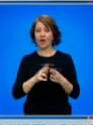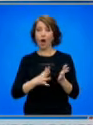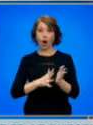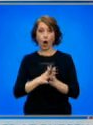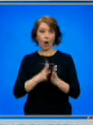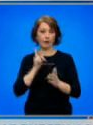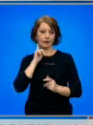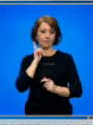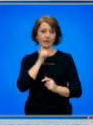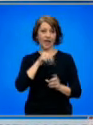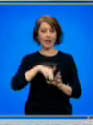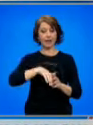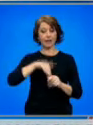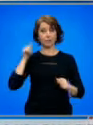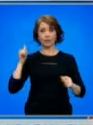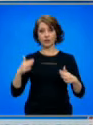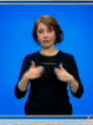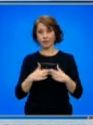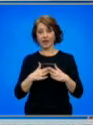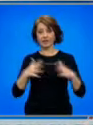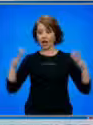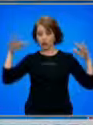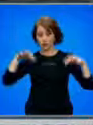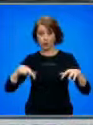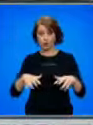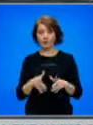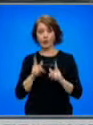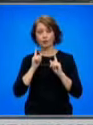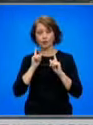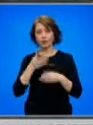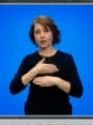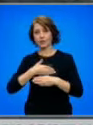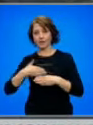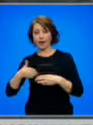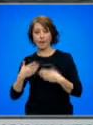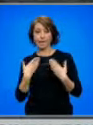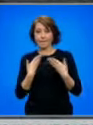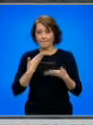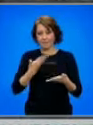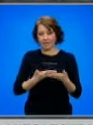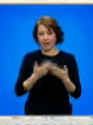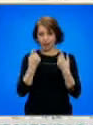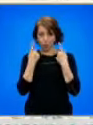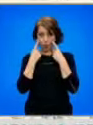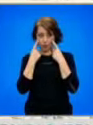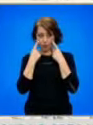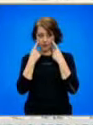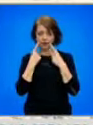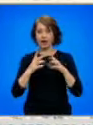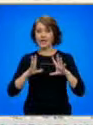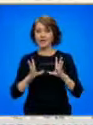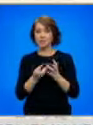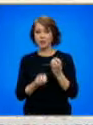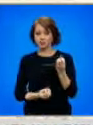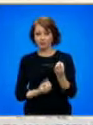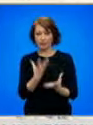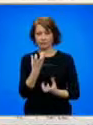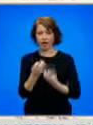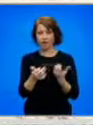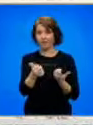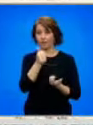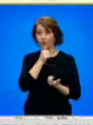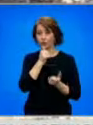напуснат домовете си, защото срутването може да продължи. Пред очите на живеещите на улица Драва започнала да извира вода.